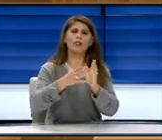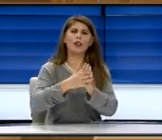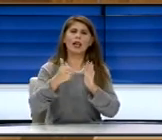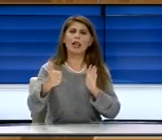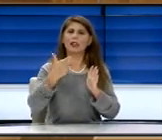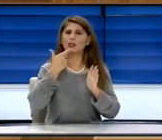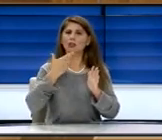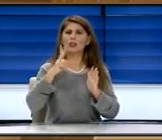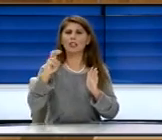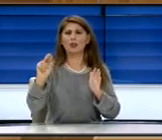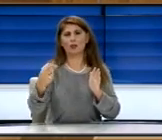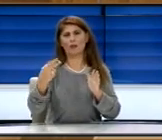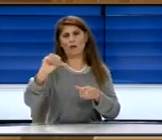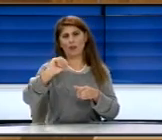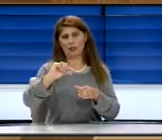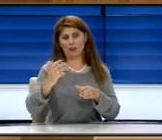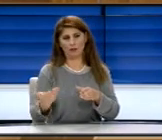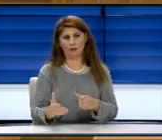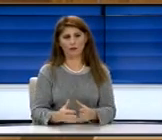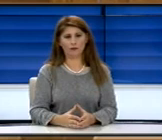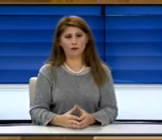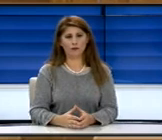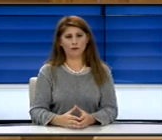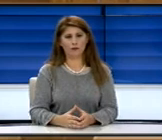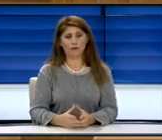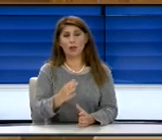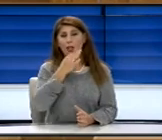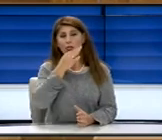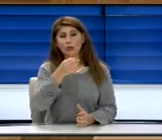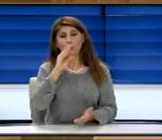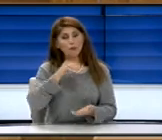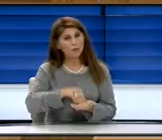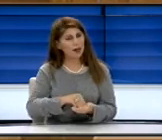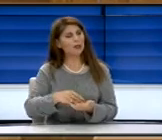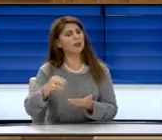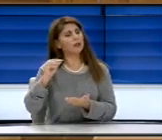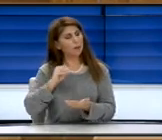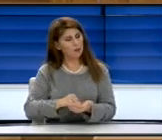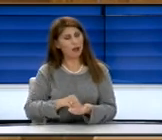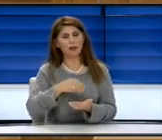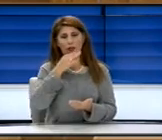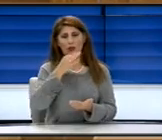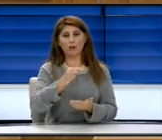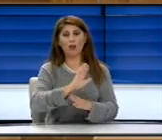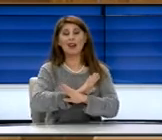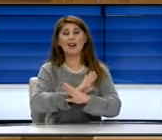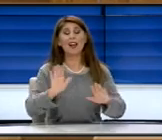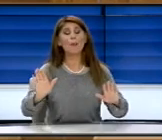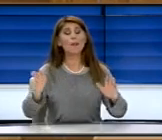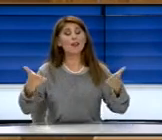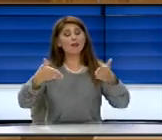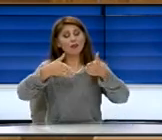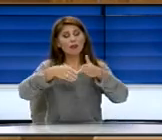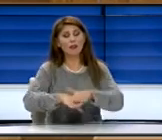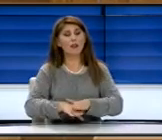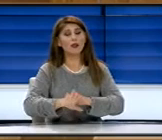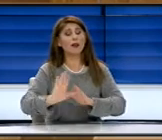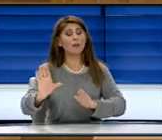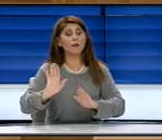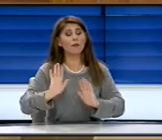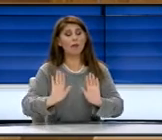16χρονο για 20 ευρώ βενζίνη. Θα το πούμε ξανά και ξανά, καμιά συγκάλυψη, καμιά